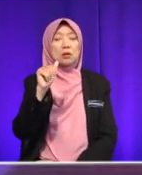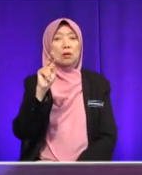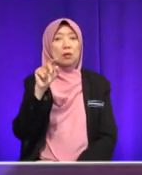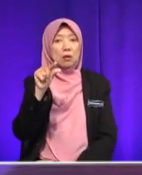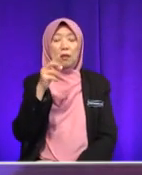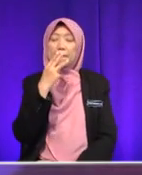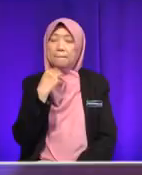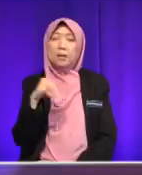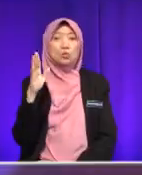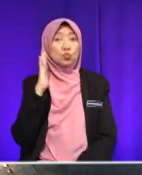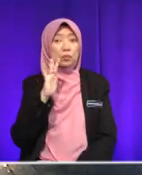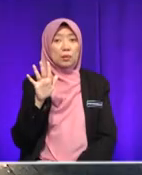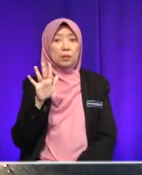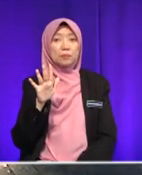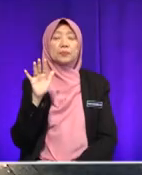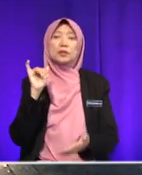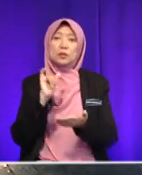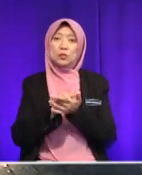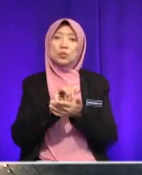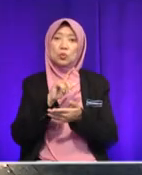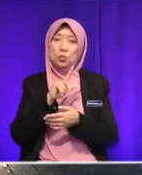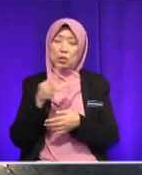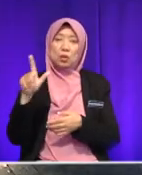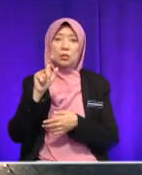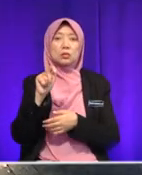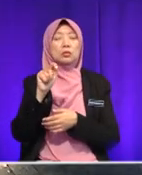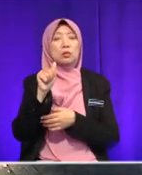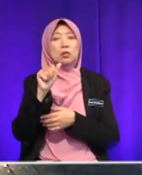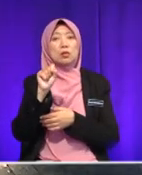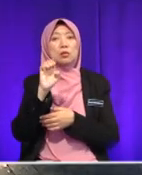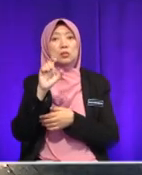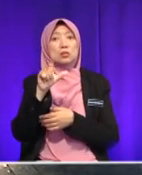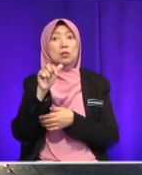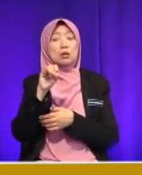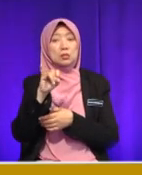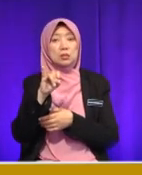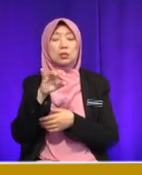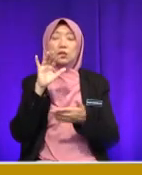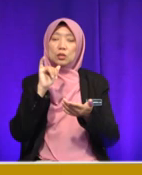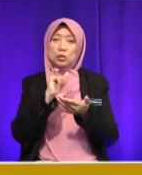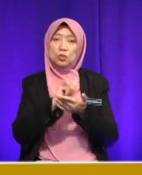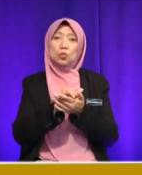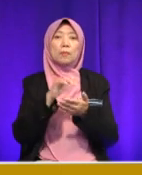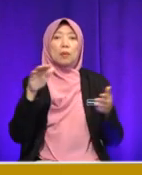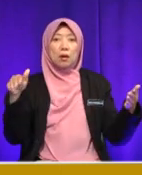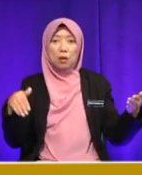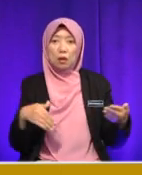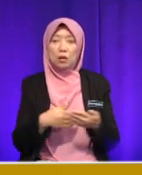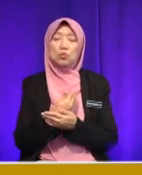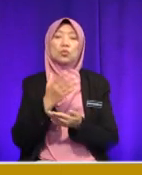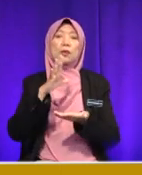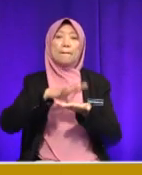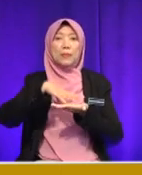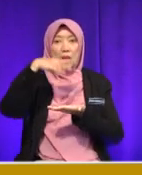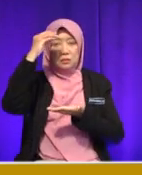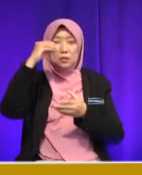dikatakan sebagai teselasi. Teselasi. Baik, teselasi adalah sesuatu yang baru yang anda belajar